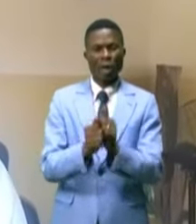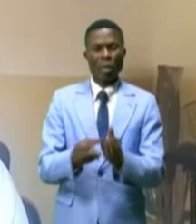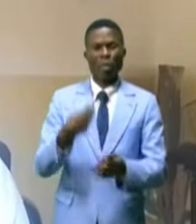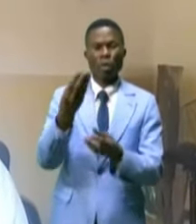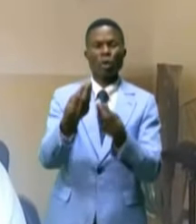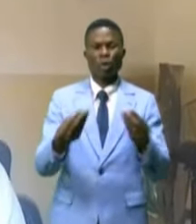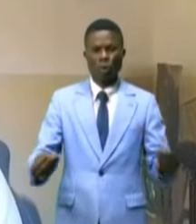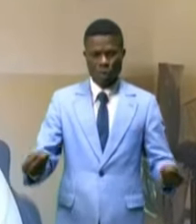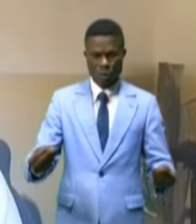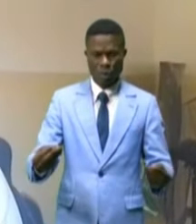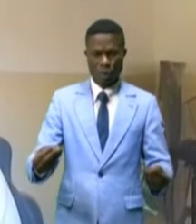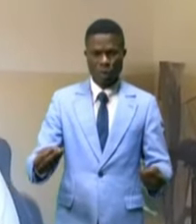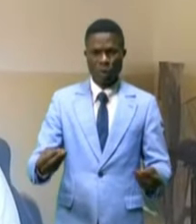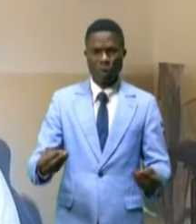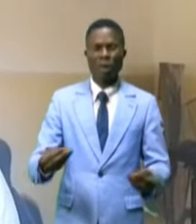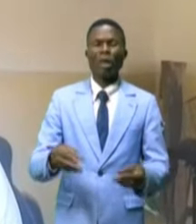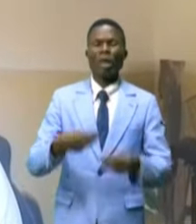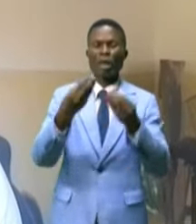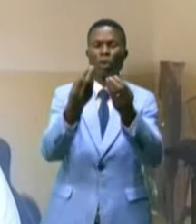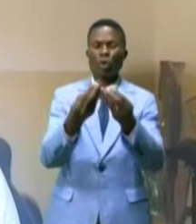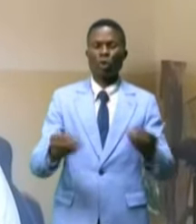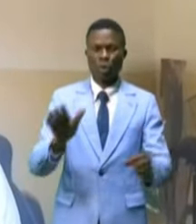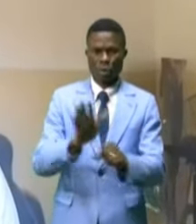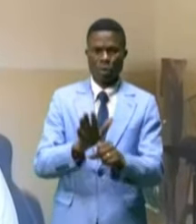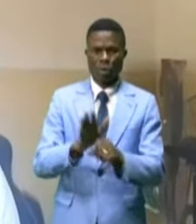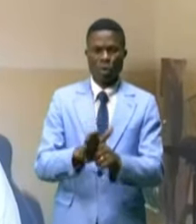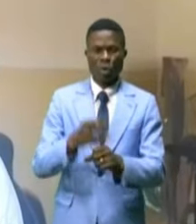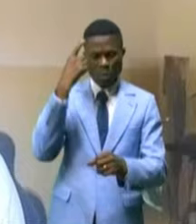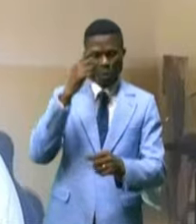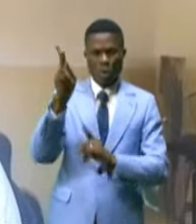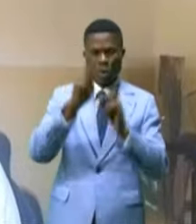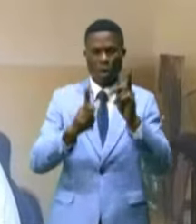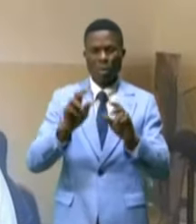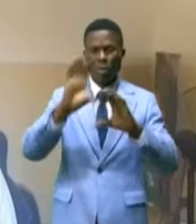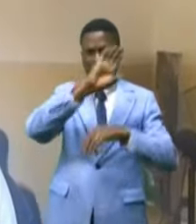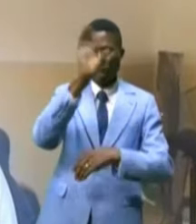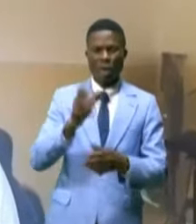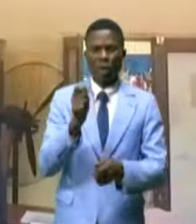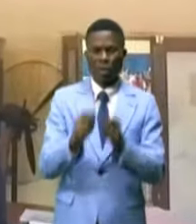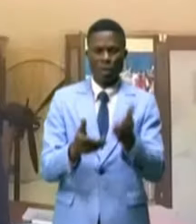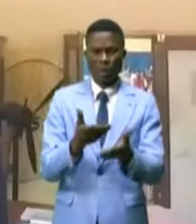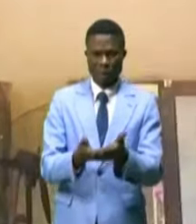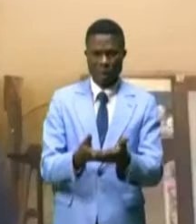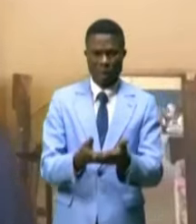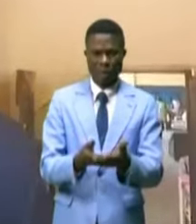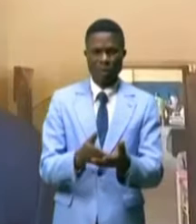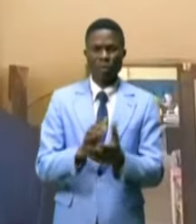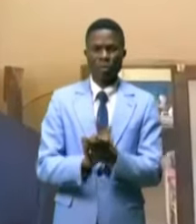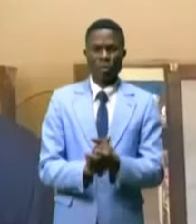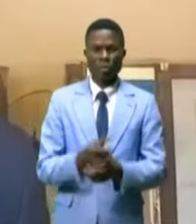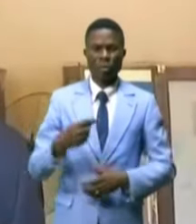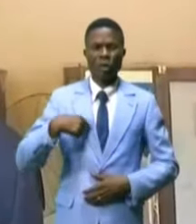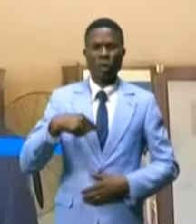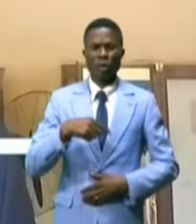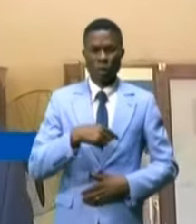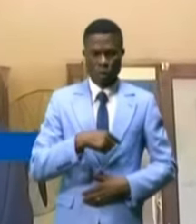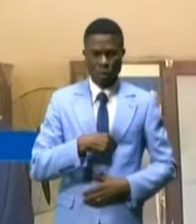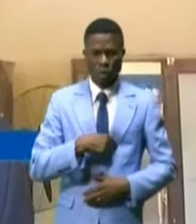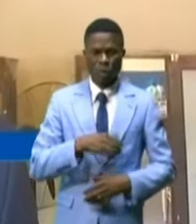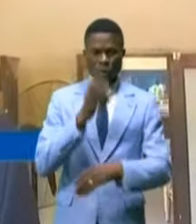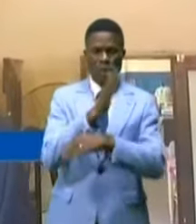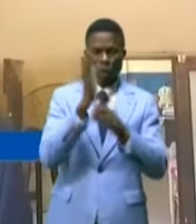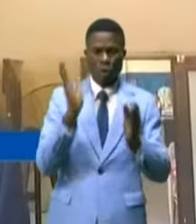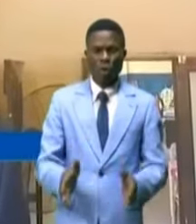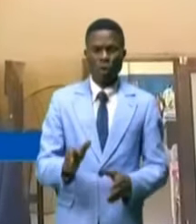résolus et qu'ils puissent trouver des solutions auprès de nous, des conseillers municipaux qu'elles sont. Nous, à notre niveau, en tant que conseillers